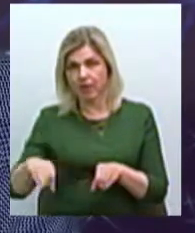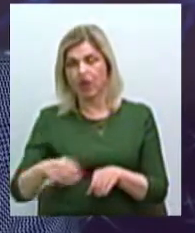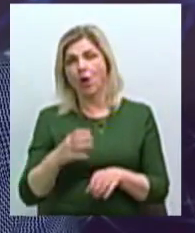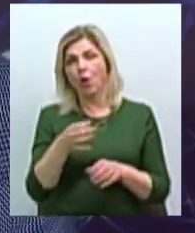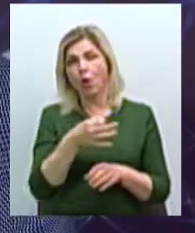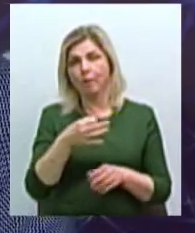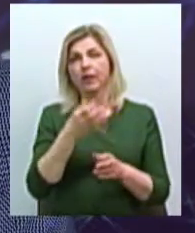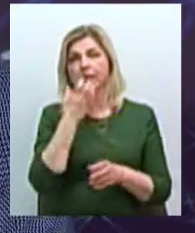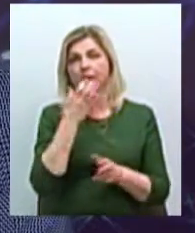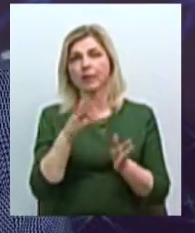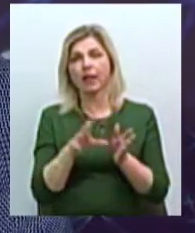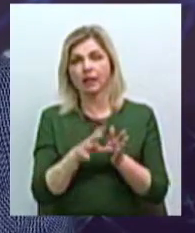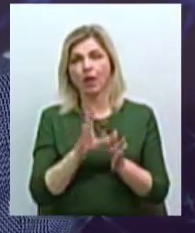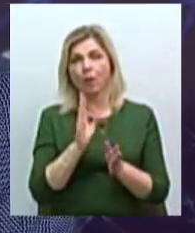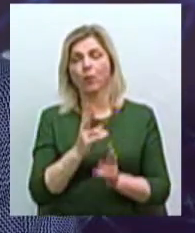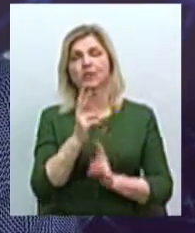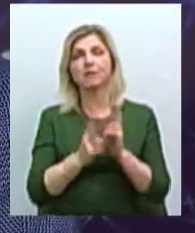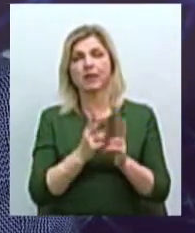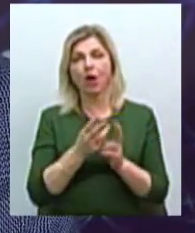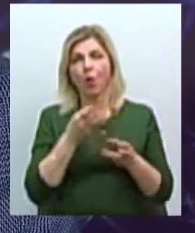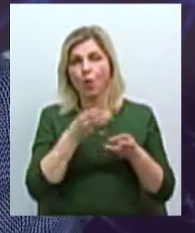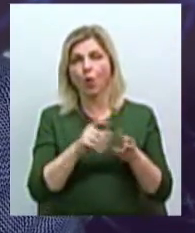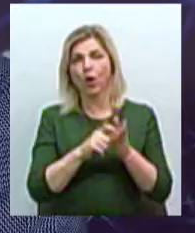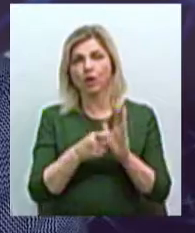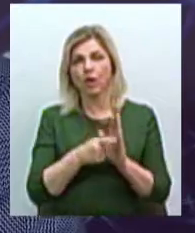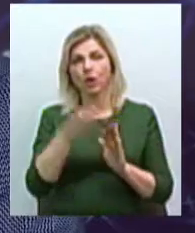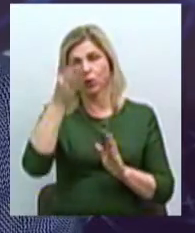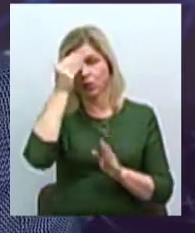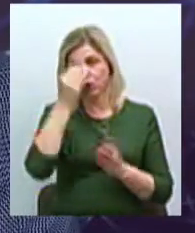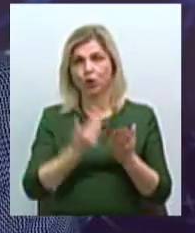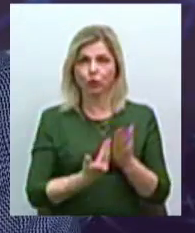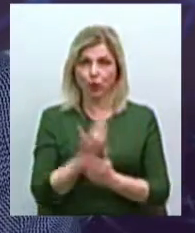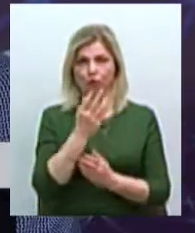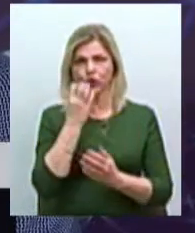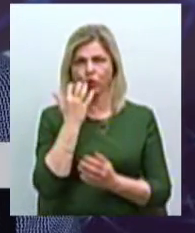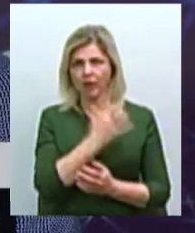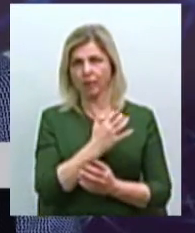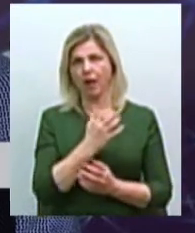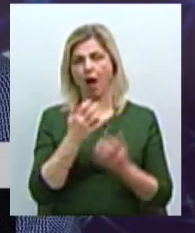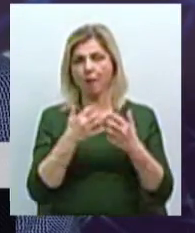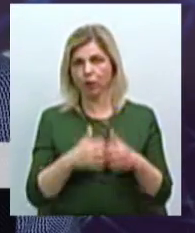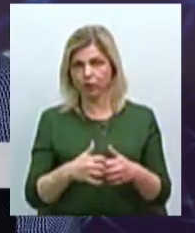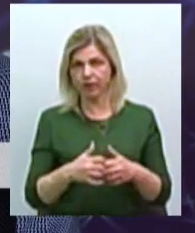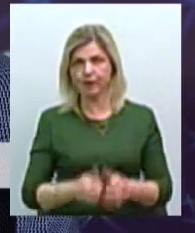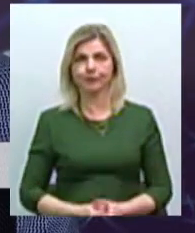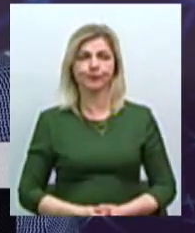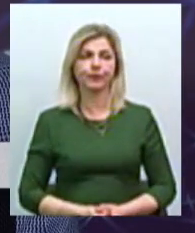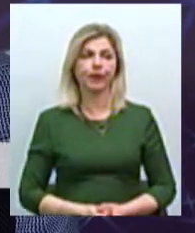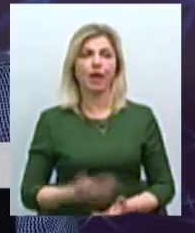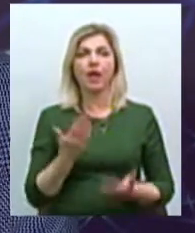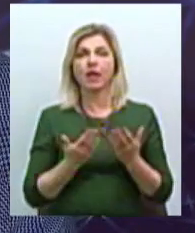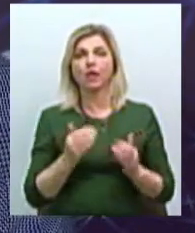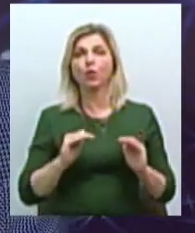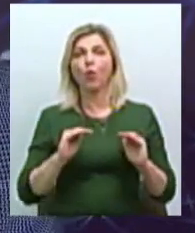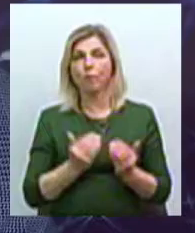Облтеплоэнерго возьмется за реконструкцию котелен с учетом современного оборудования и уменьшенных тепловых нагрузок. Но если мы уменьшим пропускную